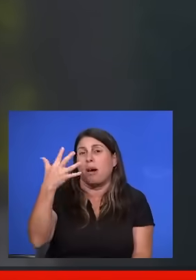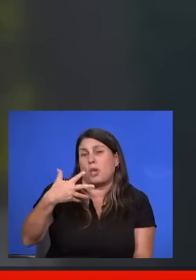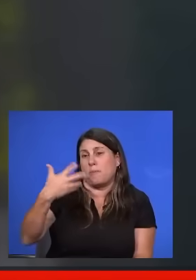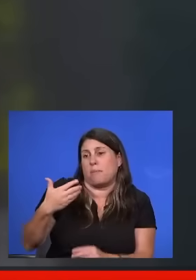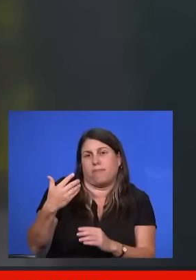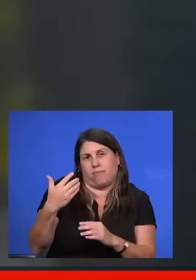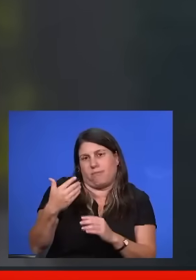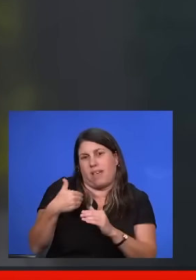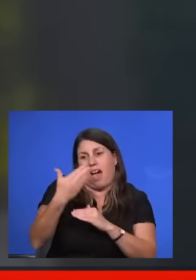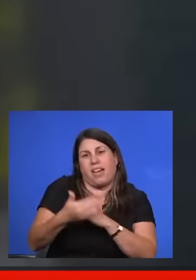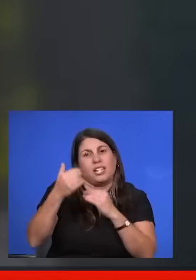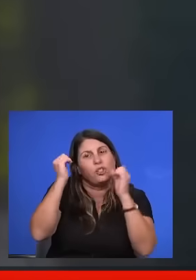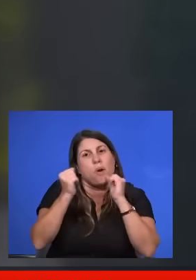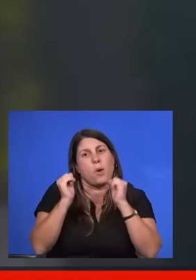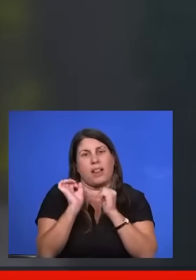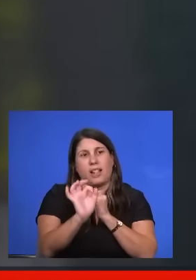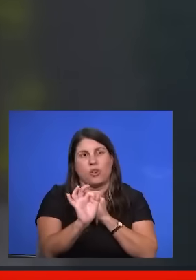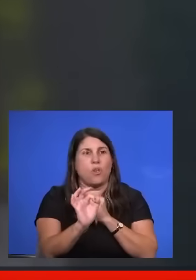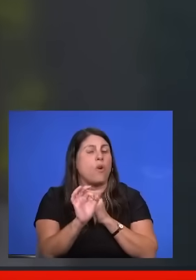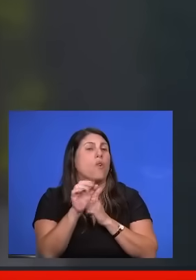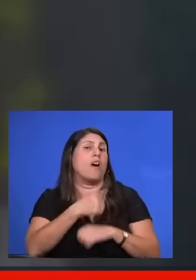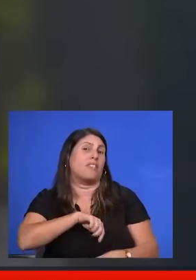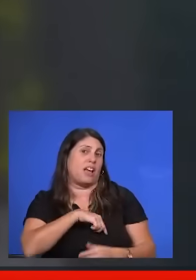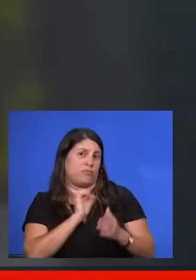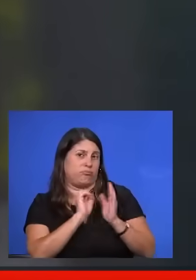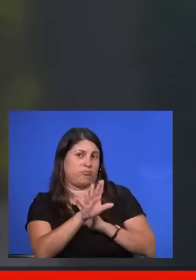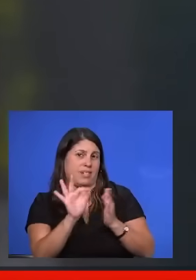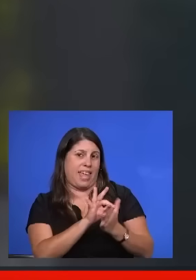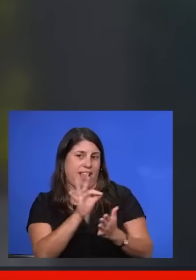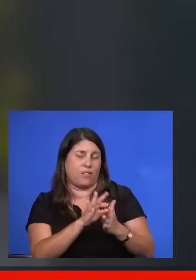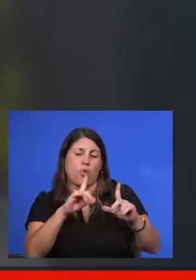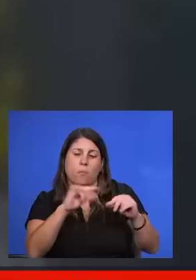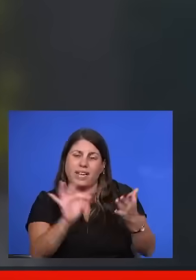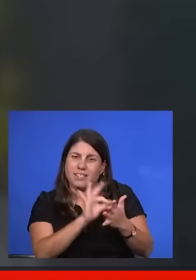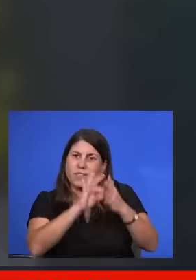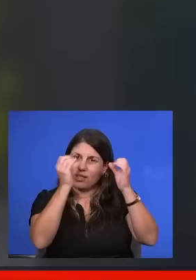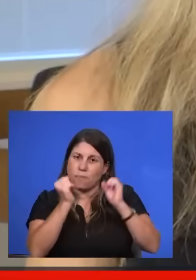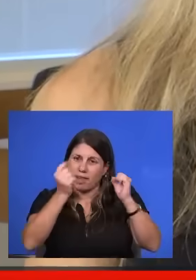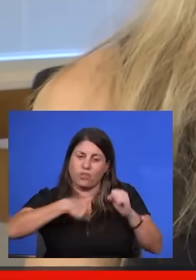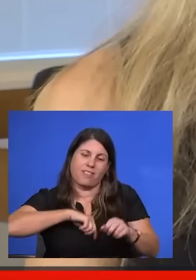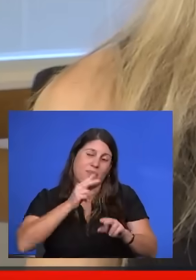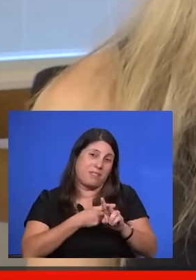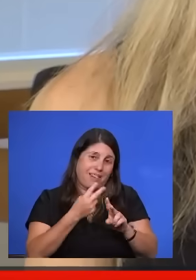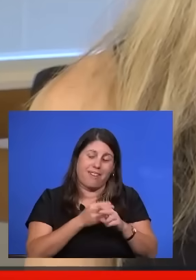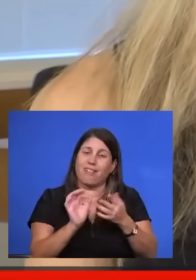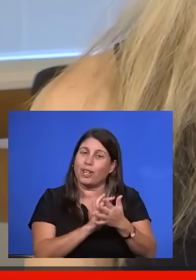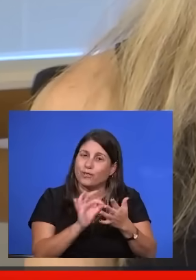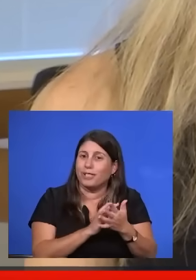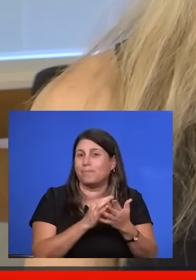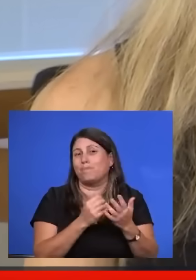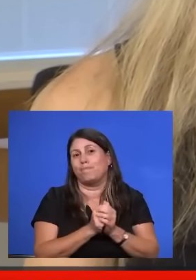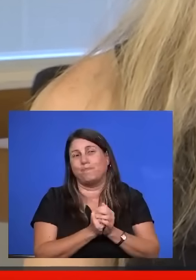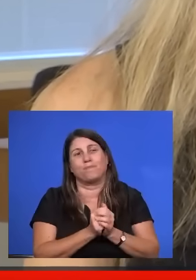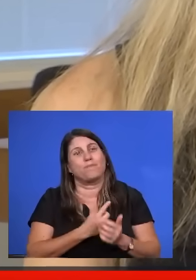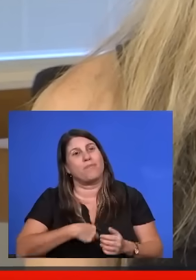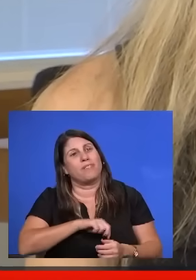שלו. כתבנו לו את המכתבי יום הולדת שאנחנו בדרך כלל נוהגים לכתוב. איך אמרנו לו כמה אנחנו אוהבים